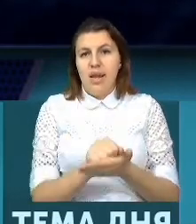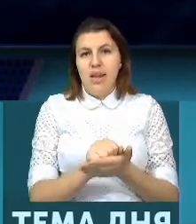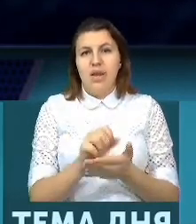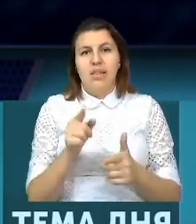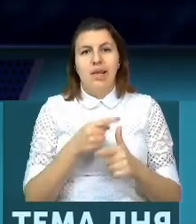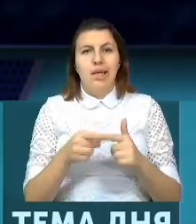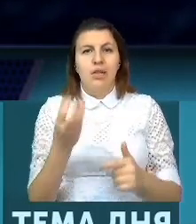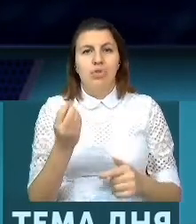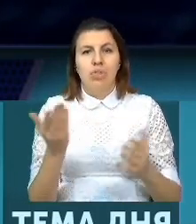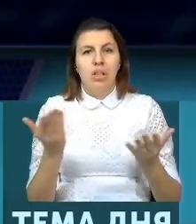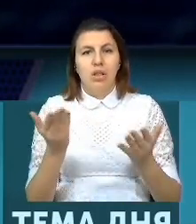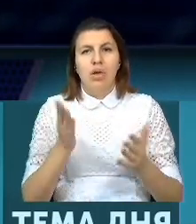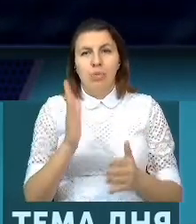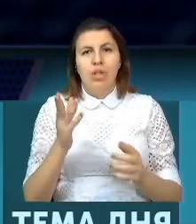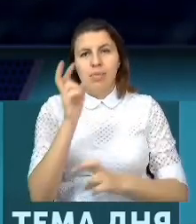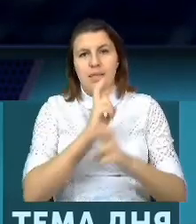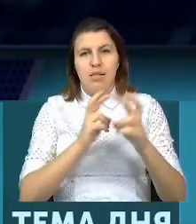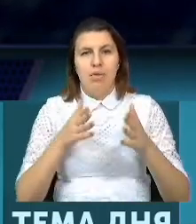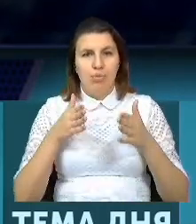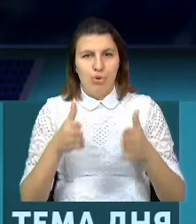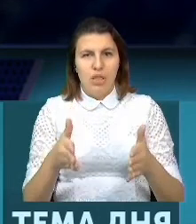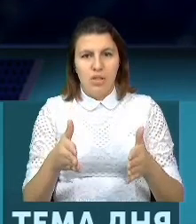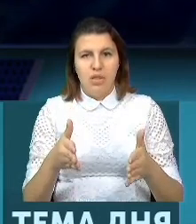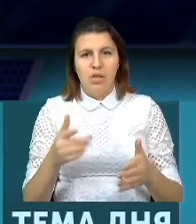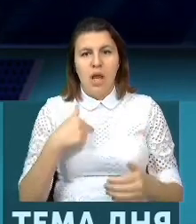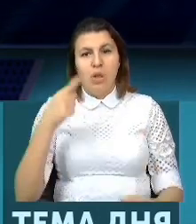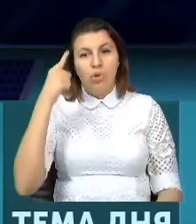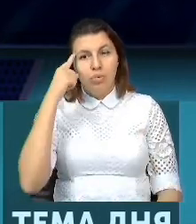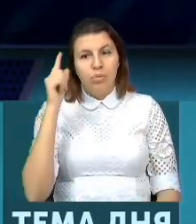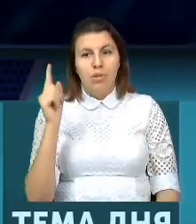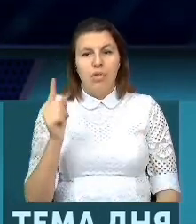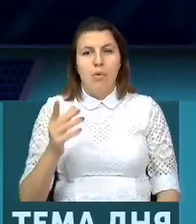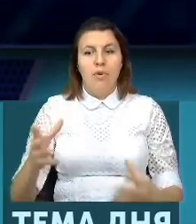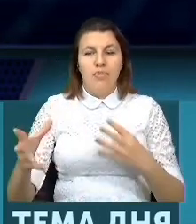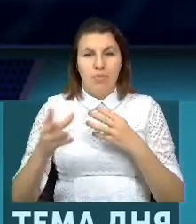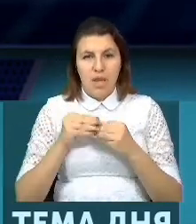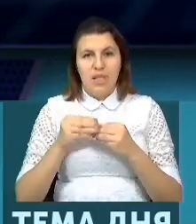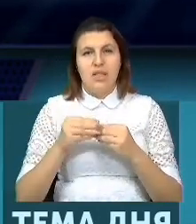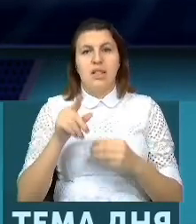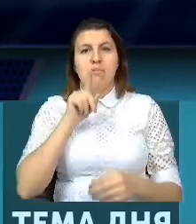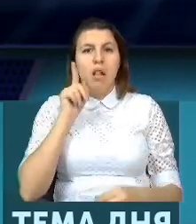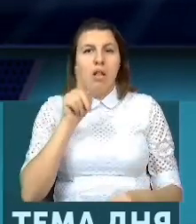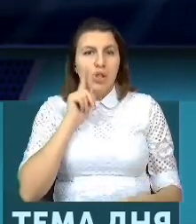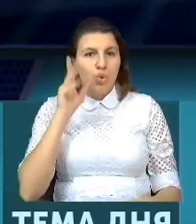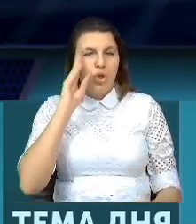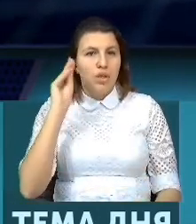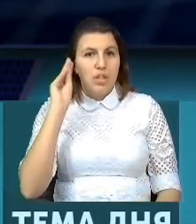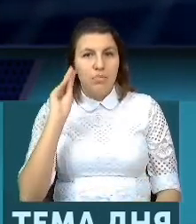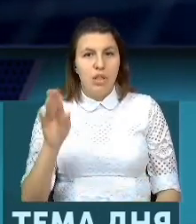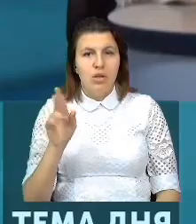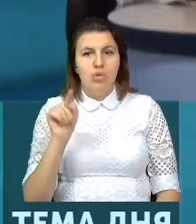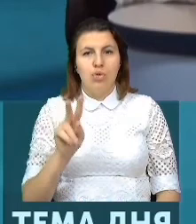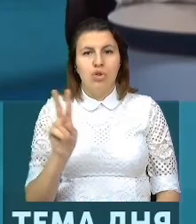будемо шукати пути. Тобто, я думаю, ми вместе візьмемося з молодіжю, несмотря на те, що Максим